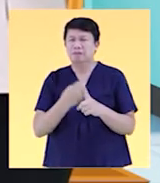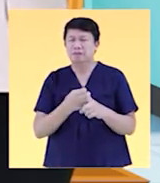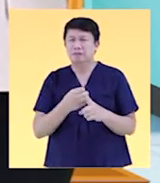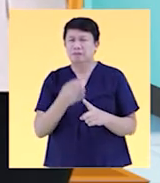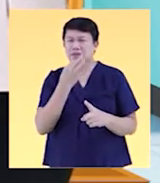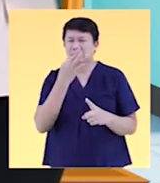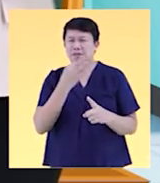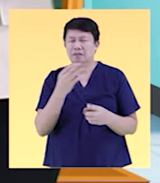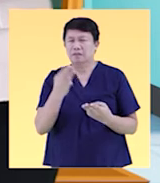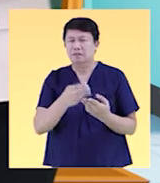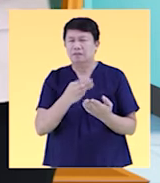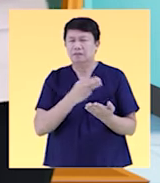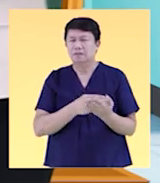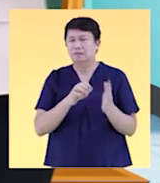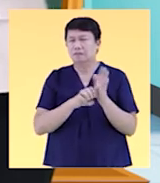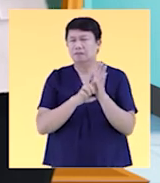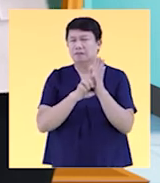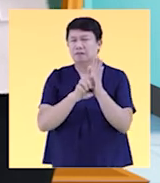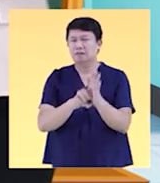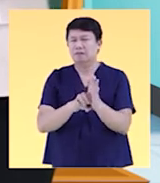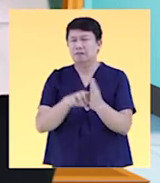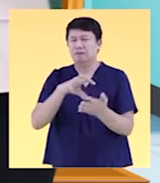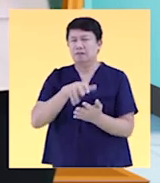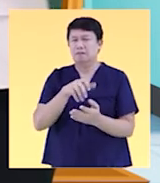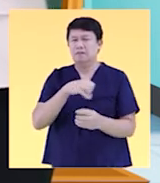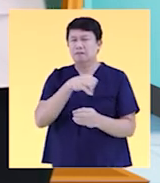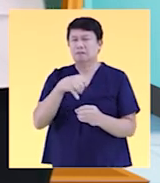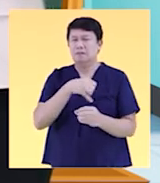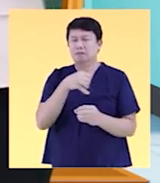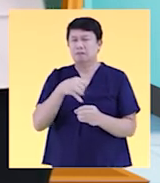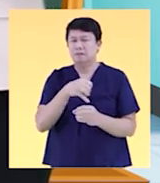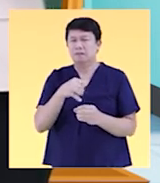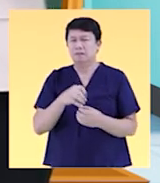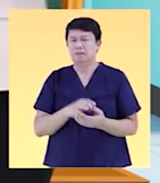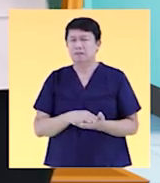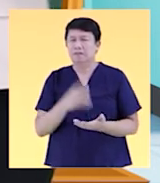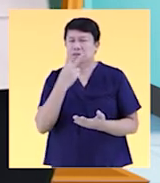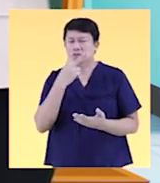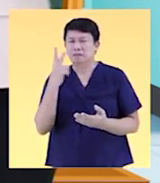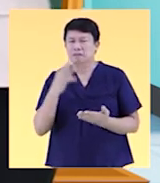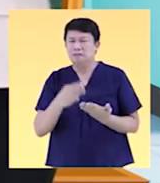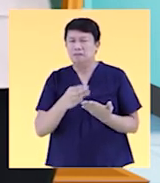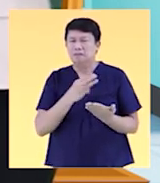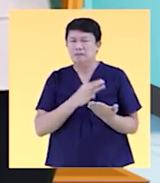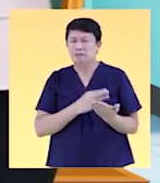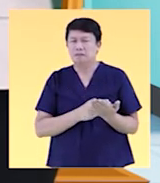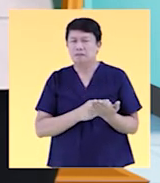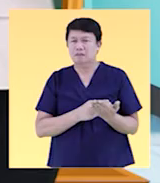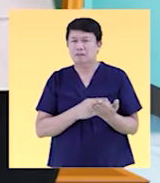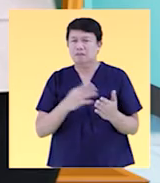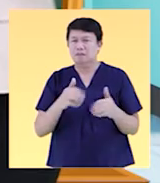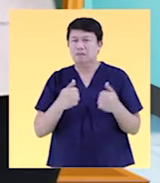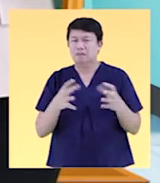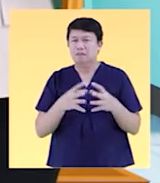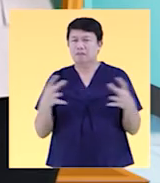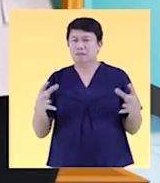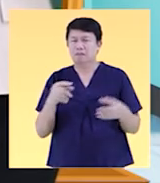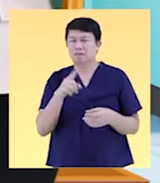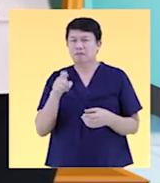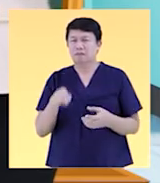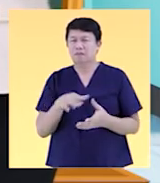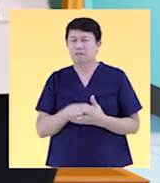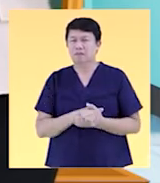menu. Halimbawa, ang gulaman. Base sa menu, magkano ito?